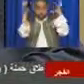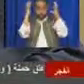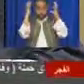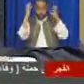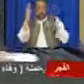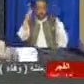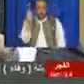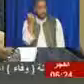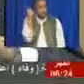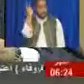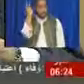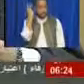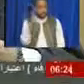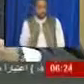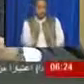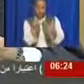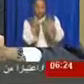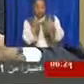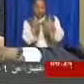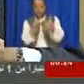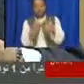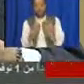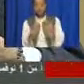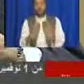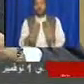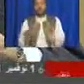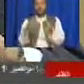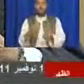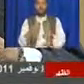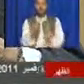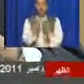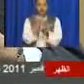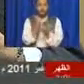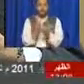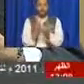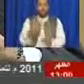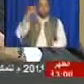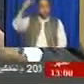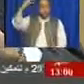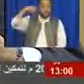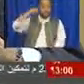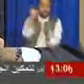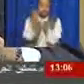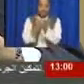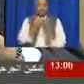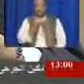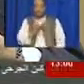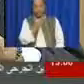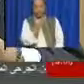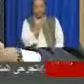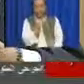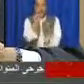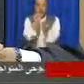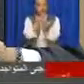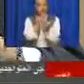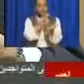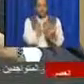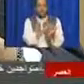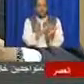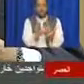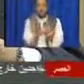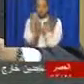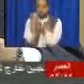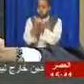يعني بالاضافه الى الناس ربما كثير من مثلا اهل القبائل ومشايخ القبائل والناس المعروفون المشهورين لهم